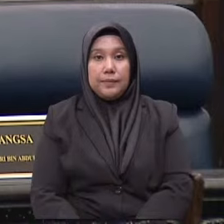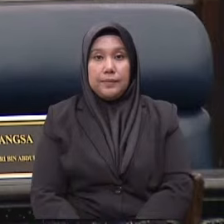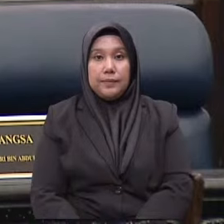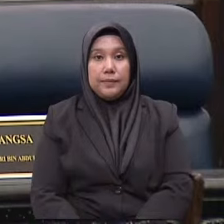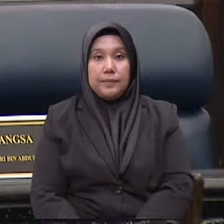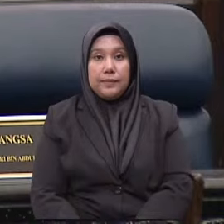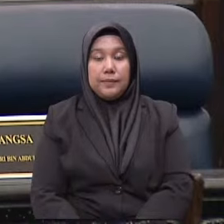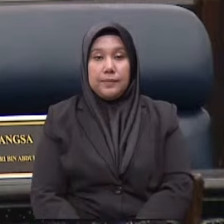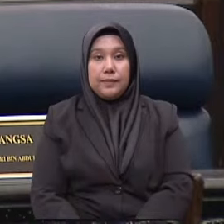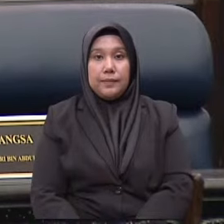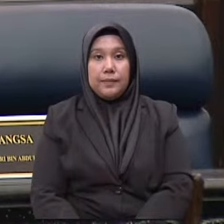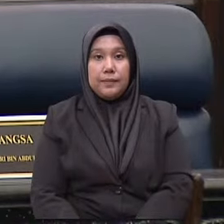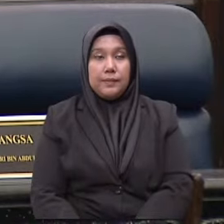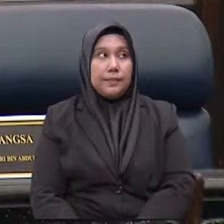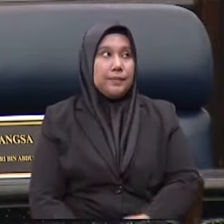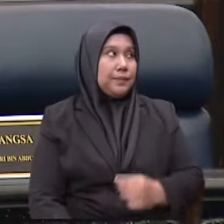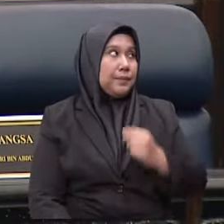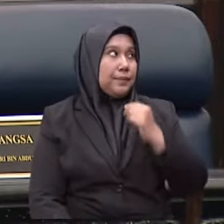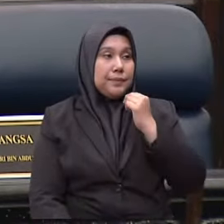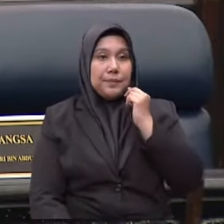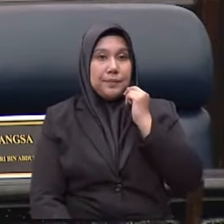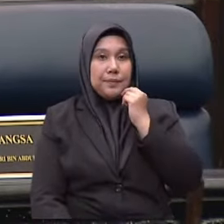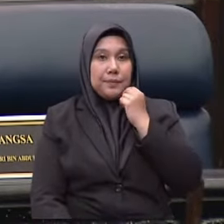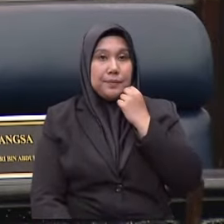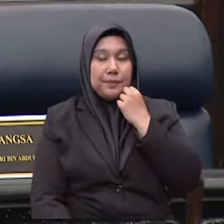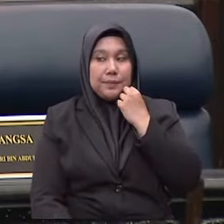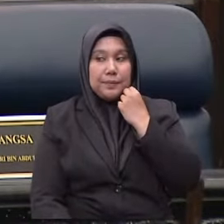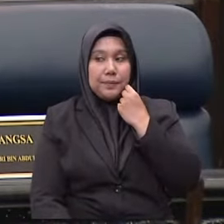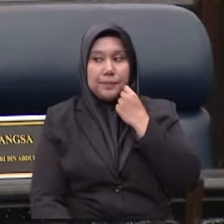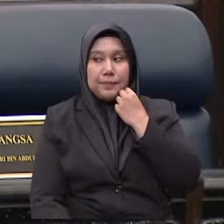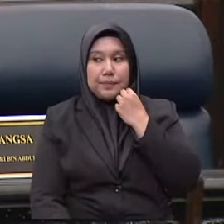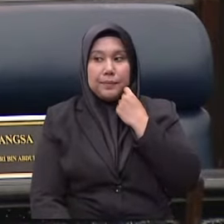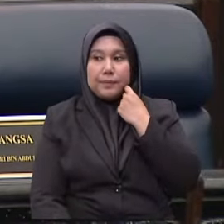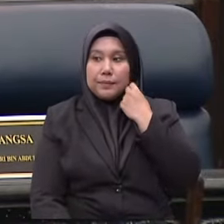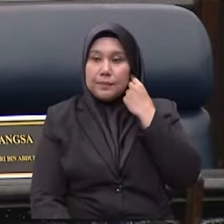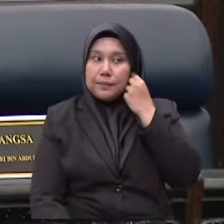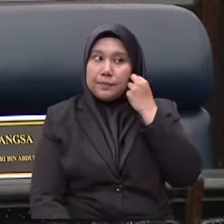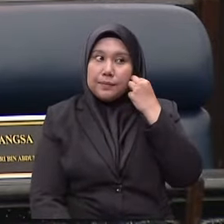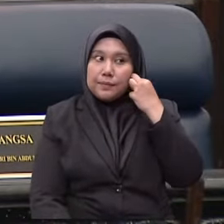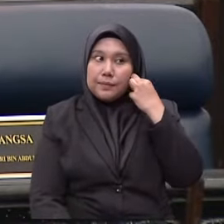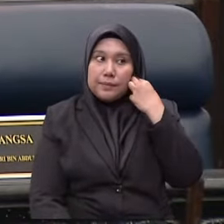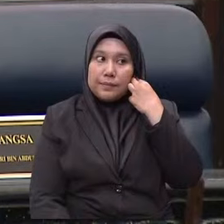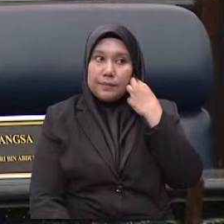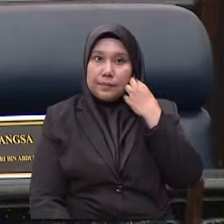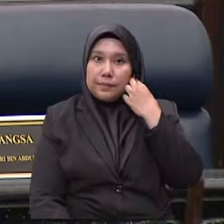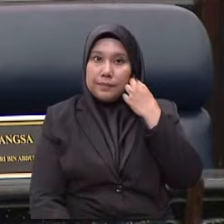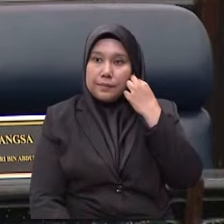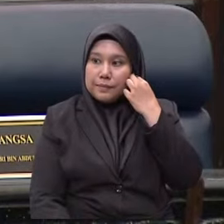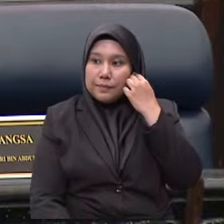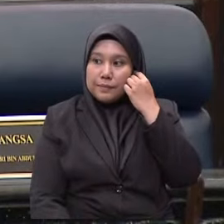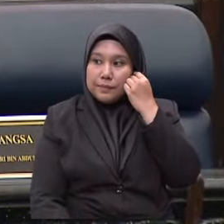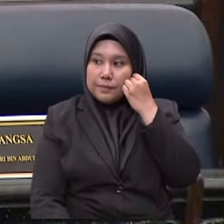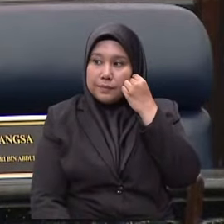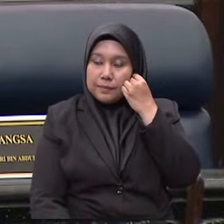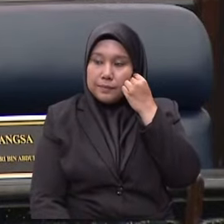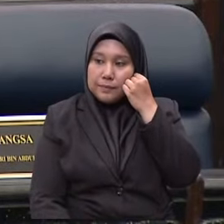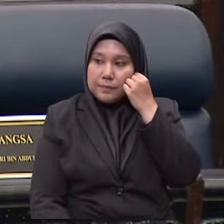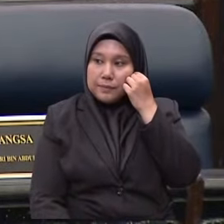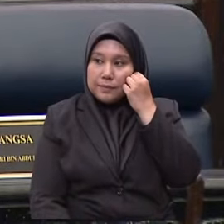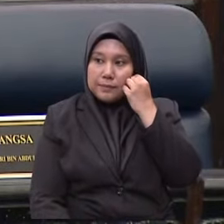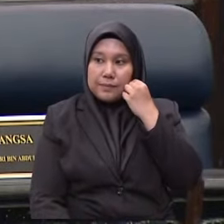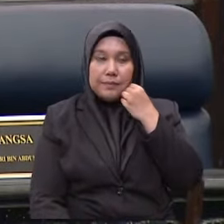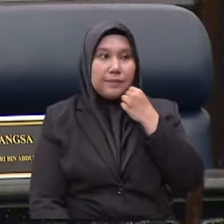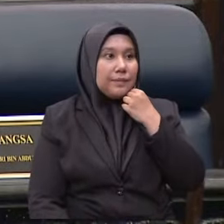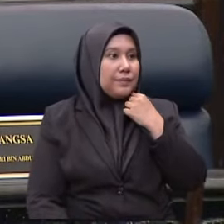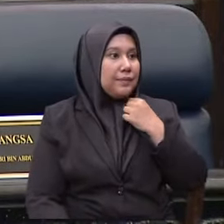menunjukkan bahawa kumpulan T20 menikmati 42% daripada subsidi petrol yang diberi kerajaan manakala